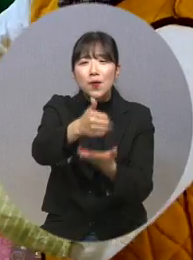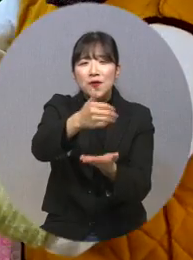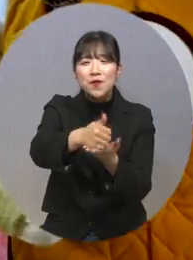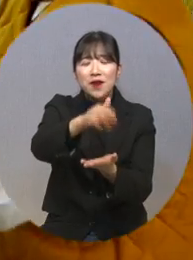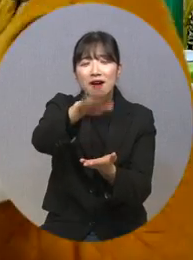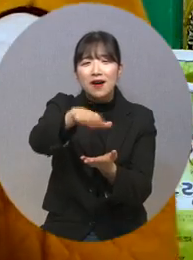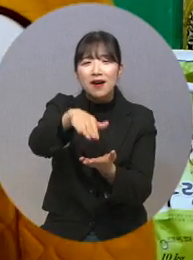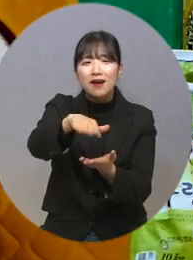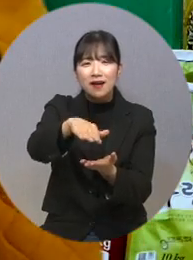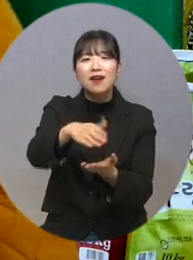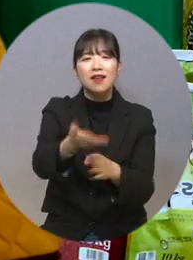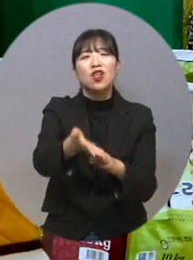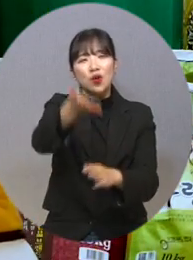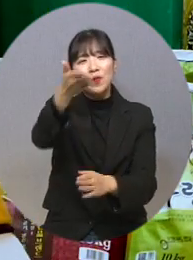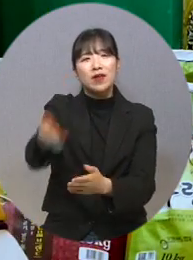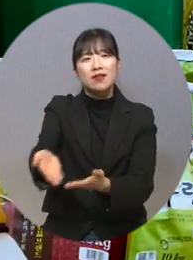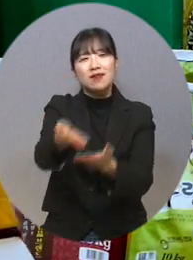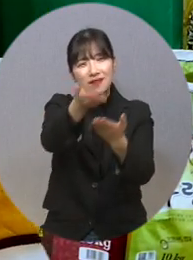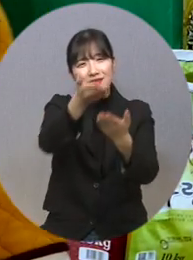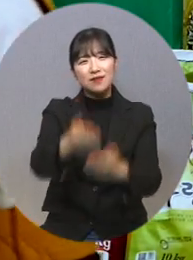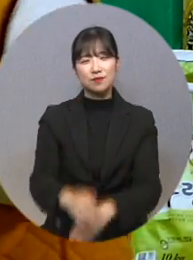조합장님 선배님 어.